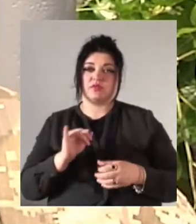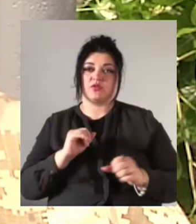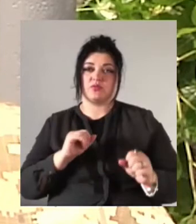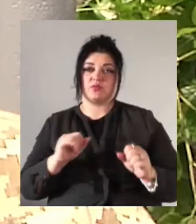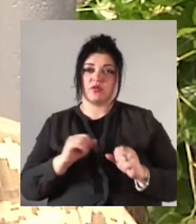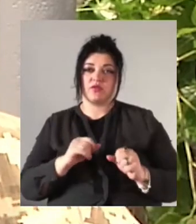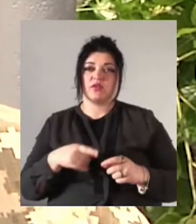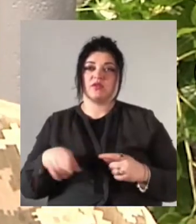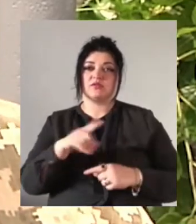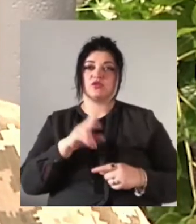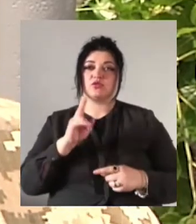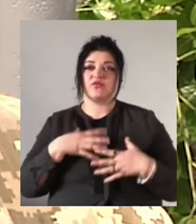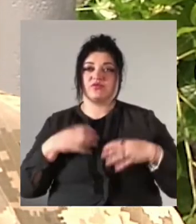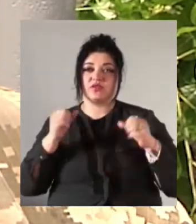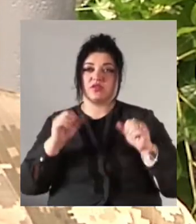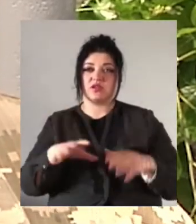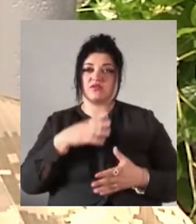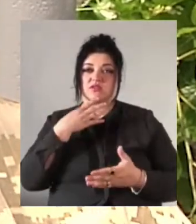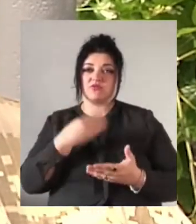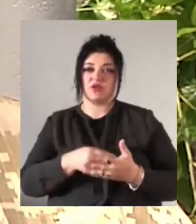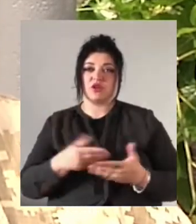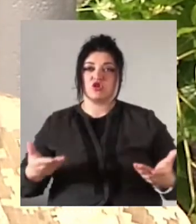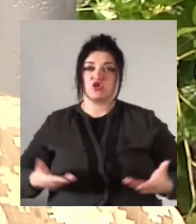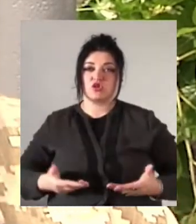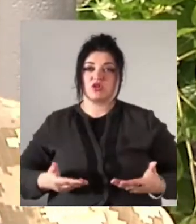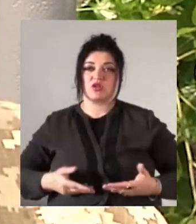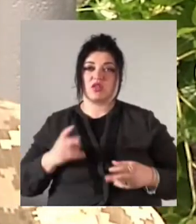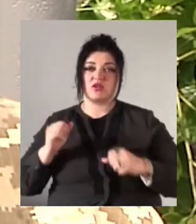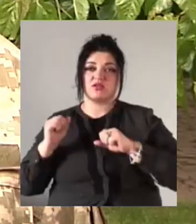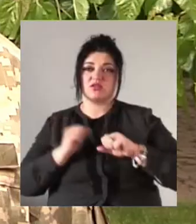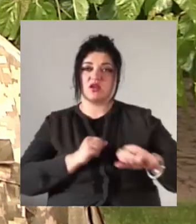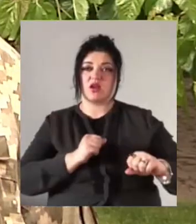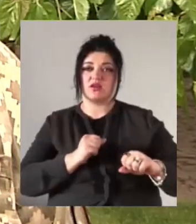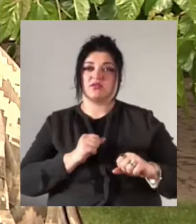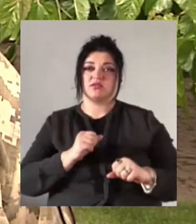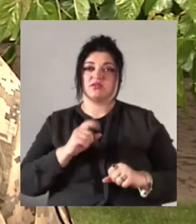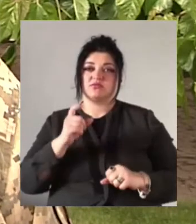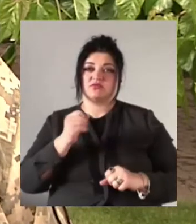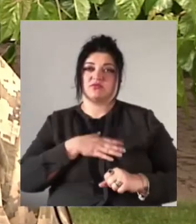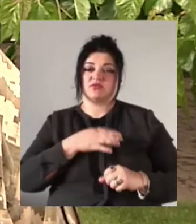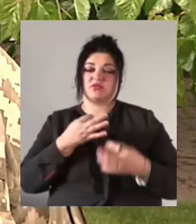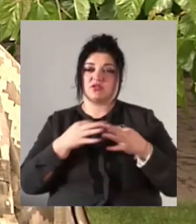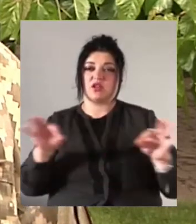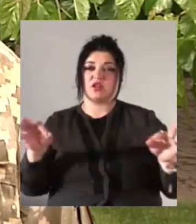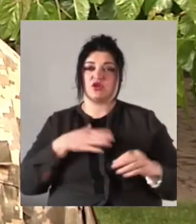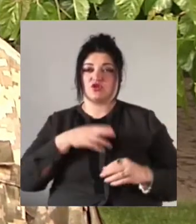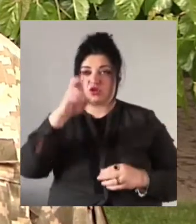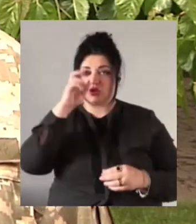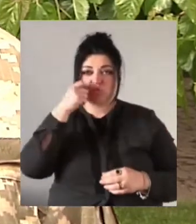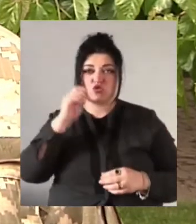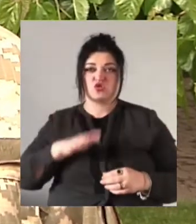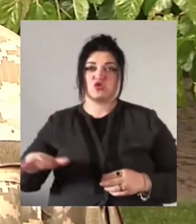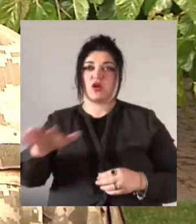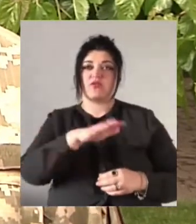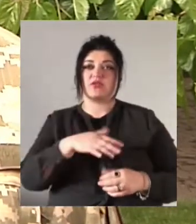віддав своє життя на захист незалежності нашої держави. Сьогодні теж ми ховаємо